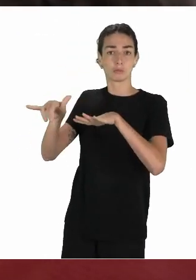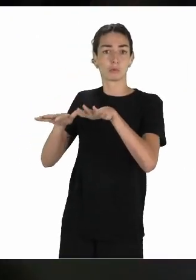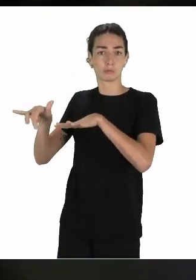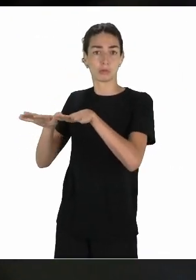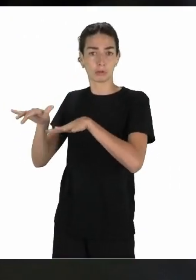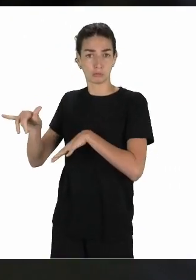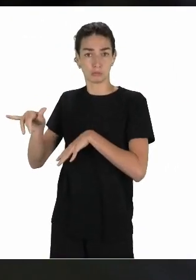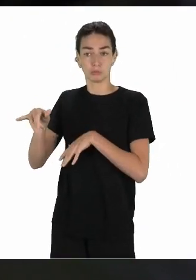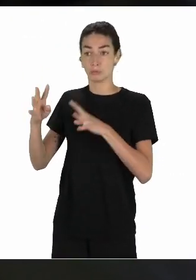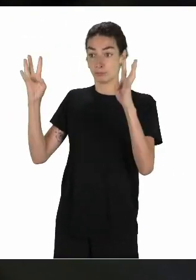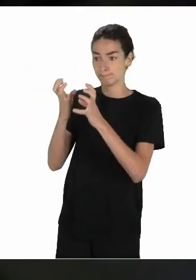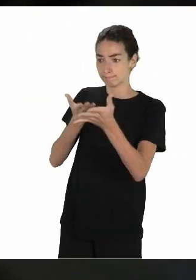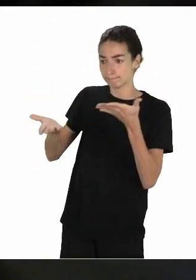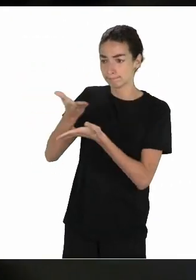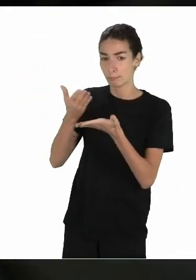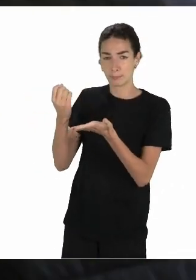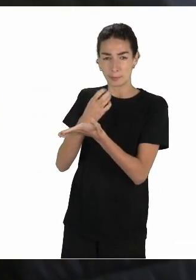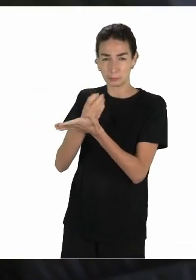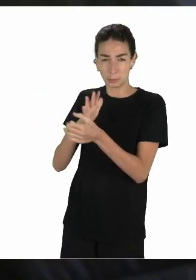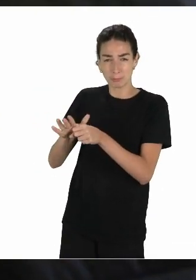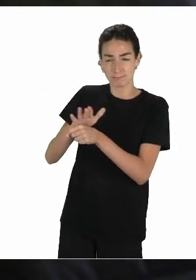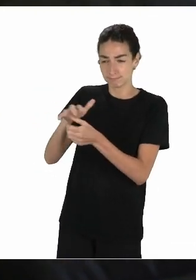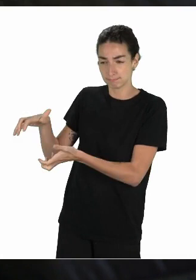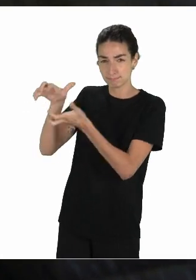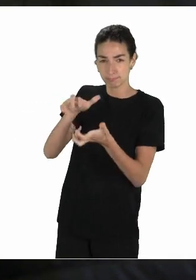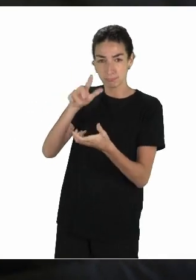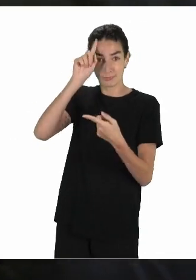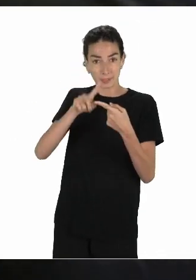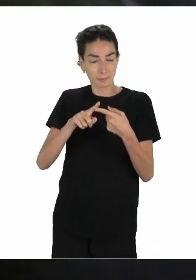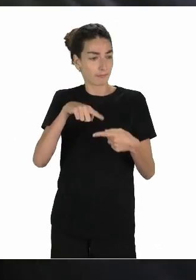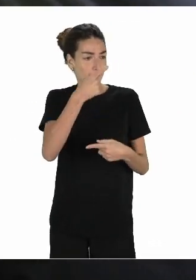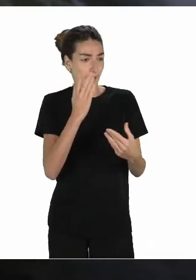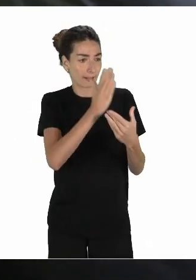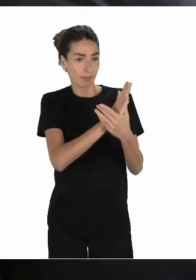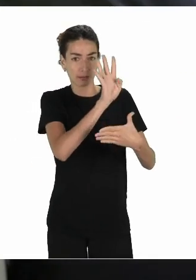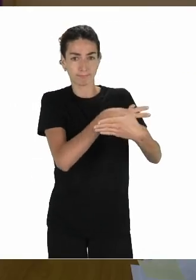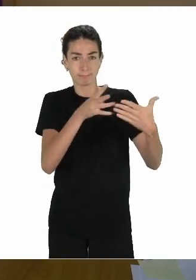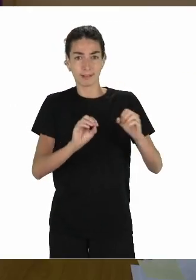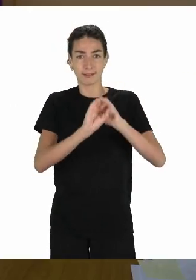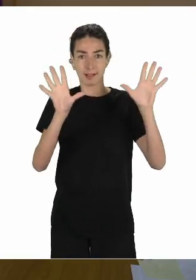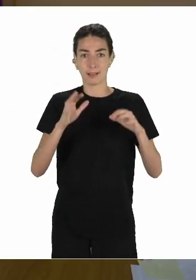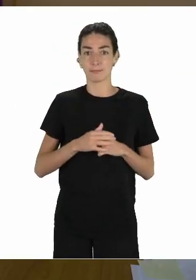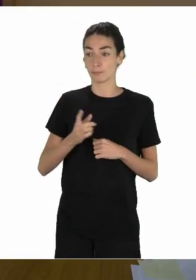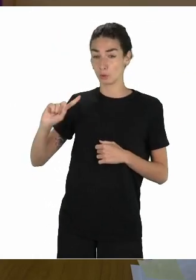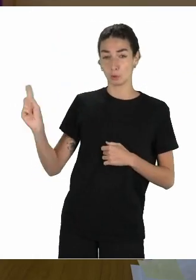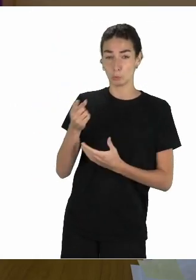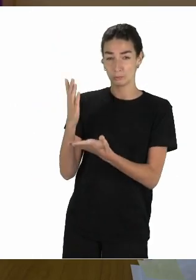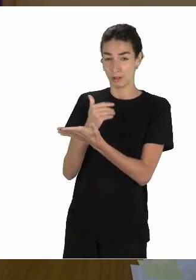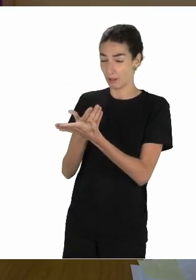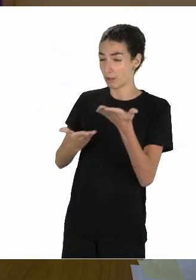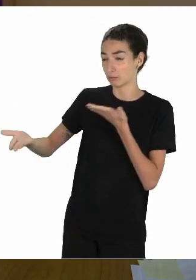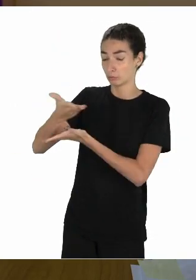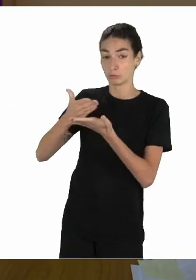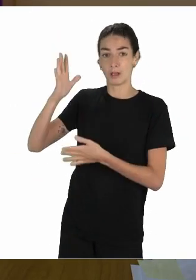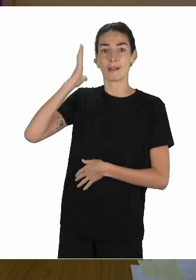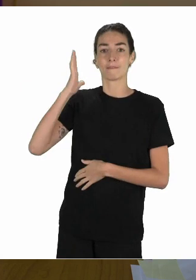ou tous les 15 jours. Et elles ont toutes les informations nécessaires pour pouvoir planifier leurs interventions. On a un échange avec toutes les salariés. Avant, c'était beaucoup les